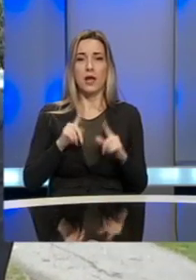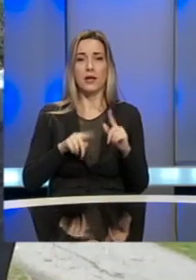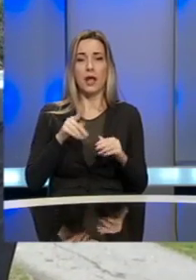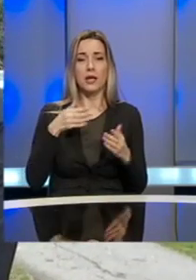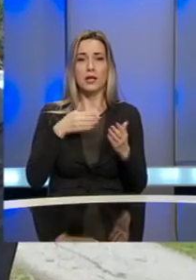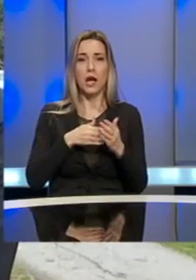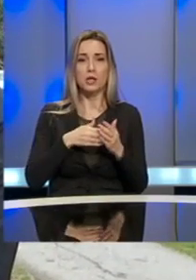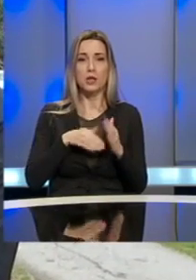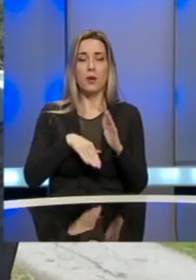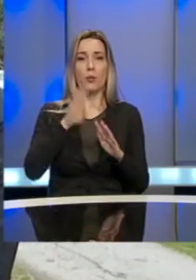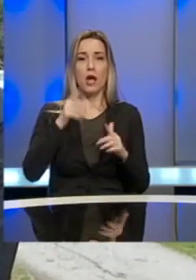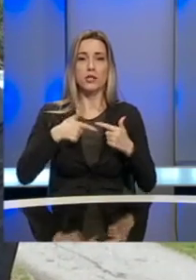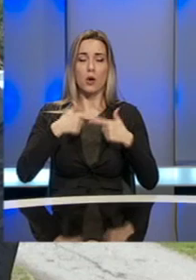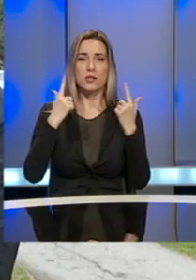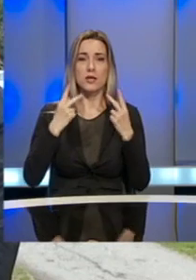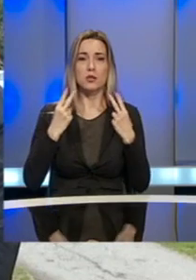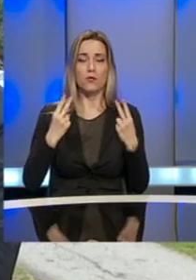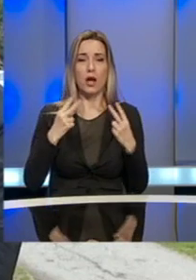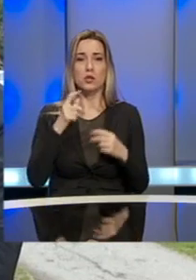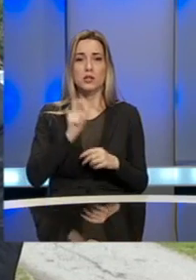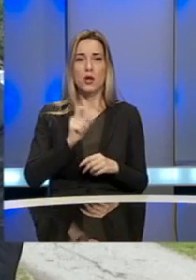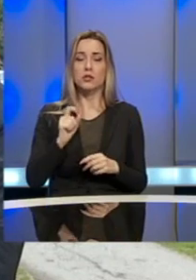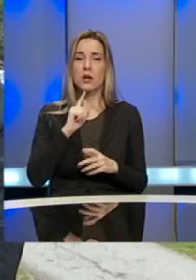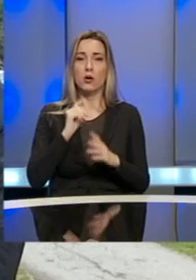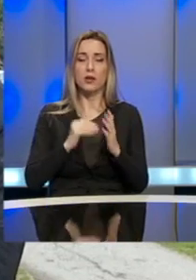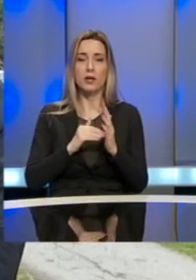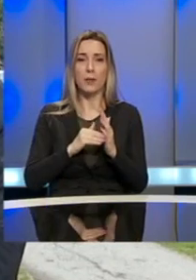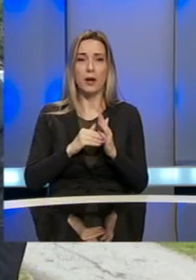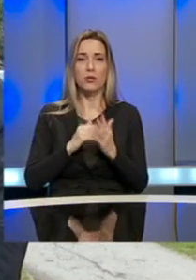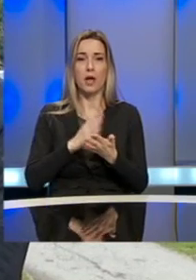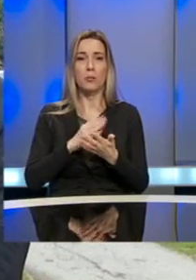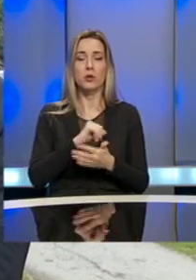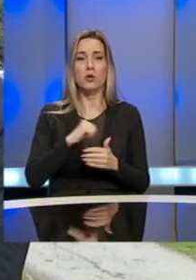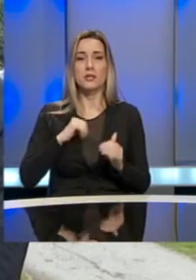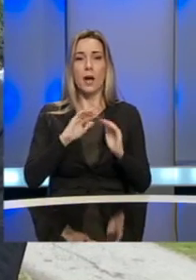način i pojačalo svijest o važnosti osoba koje trebaju da budu u